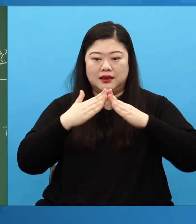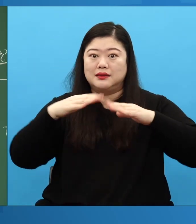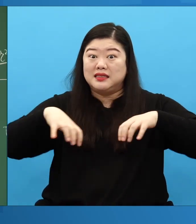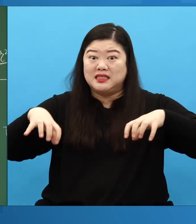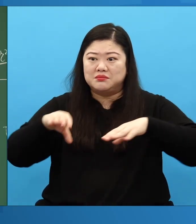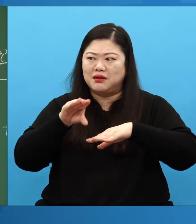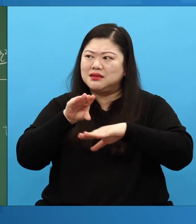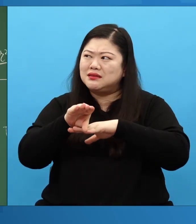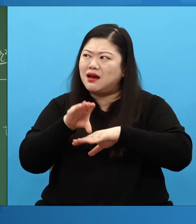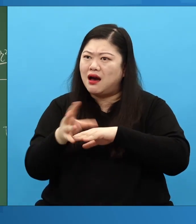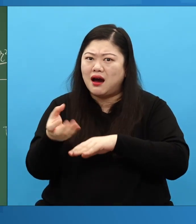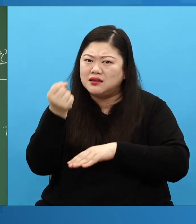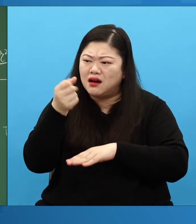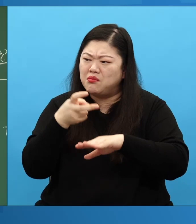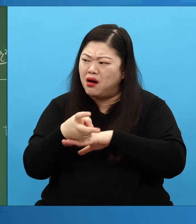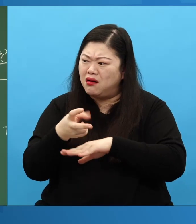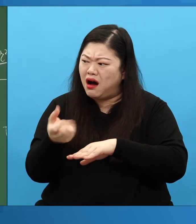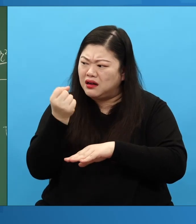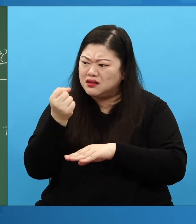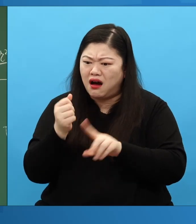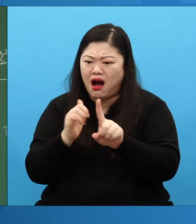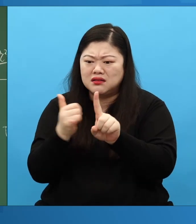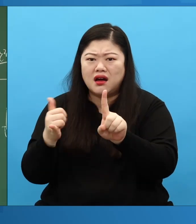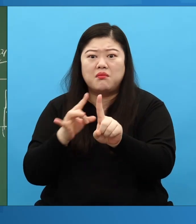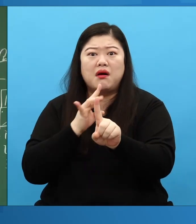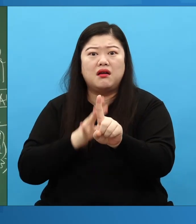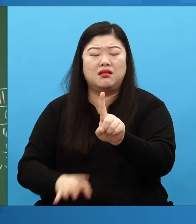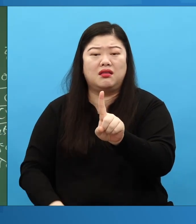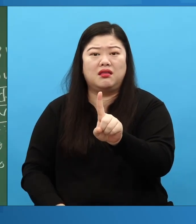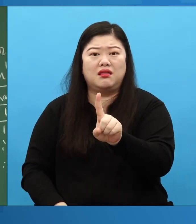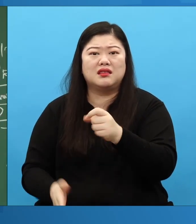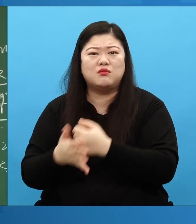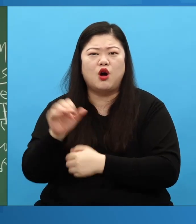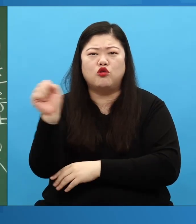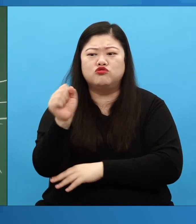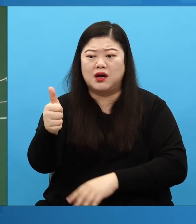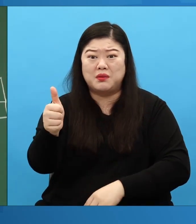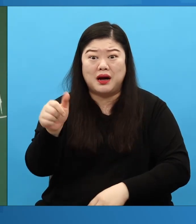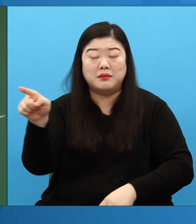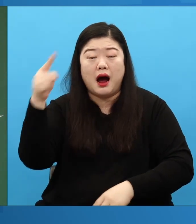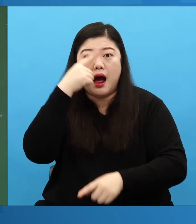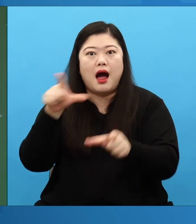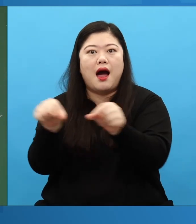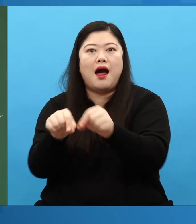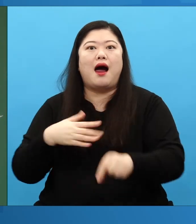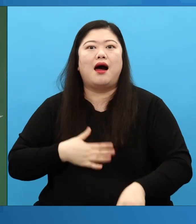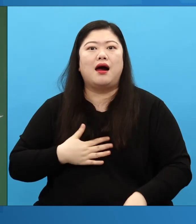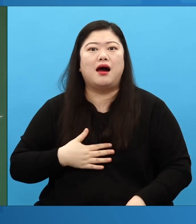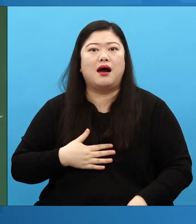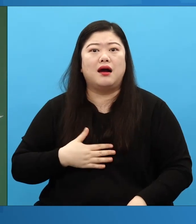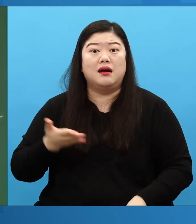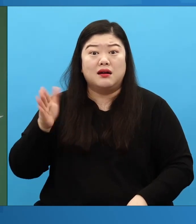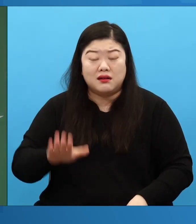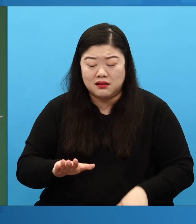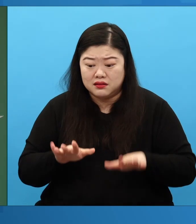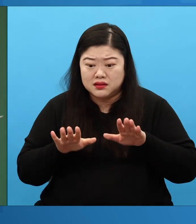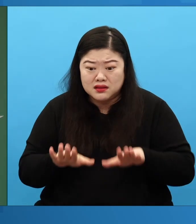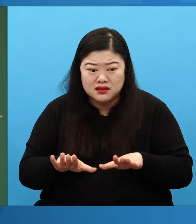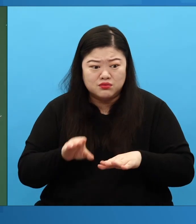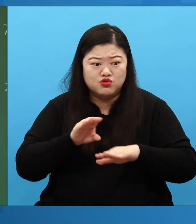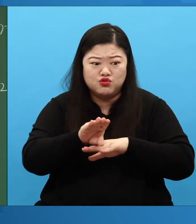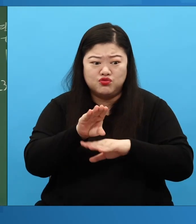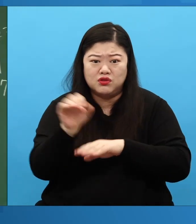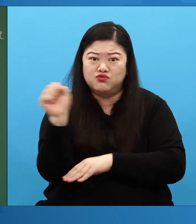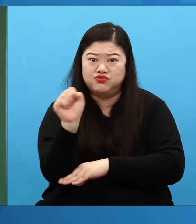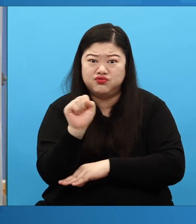한 사람이 운전수였다니까요. But back then, in that one big village, there's only one driver. 이렇게 없어지는 게 있고 새로 생기는 게 막